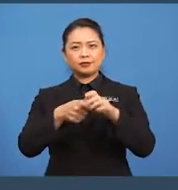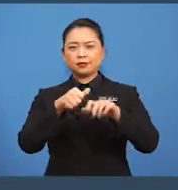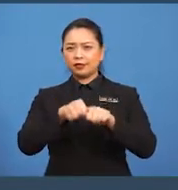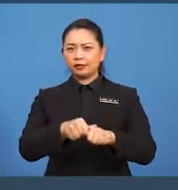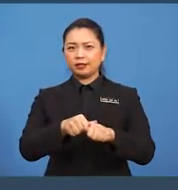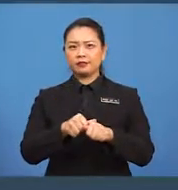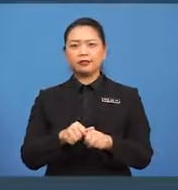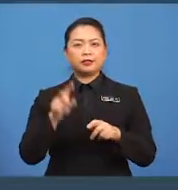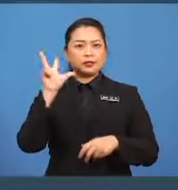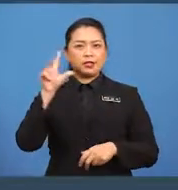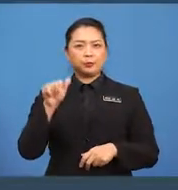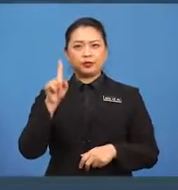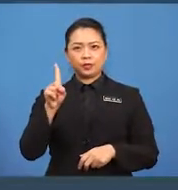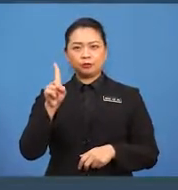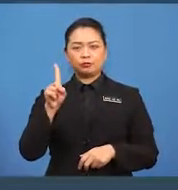Pembelajaran